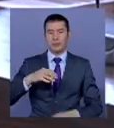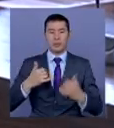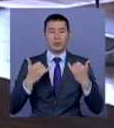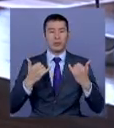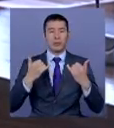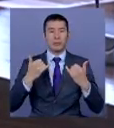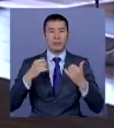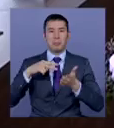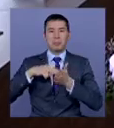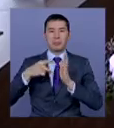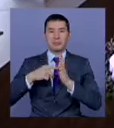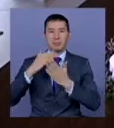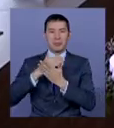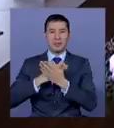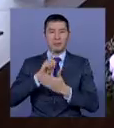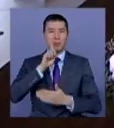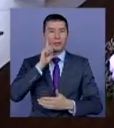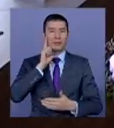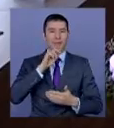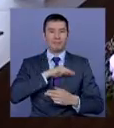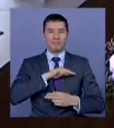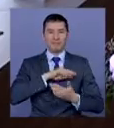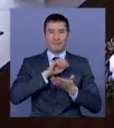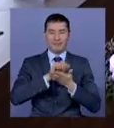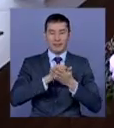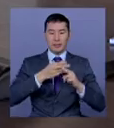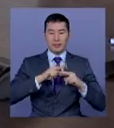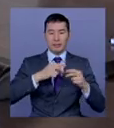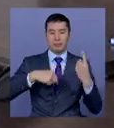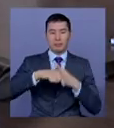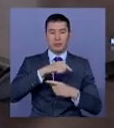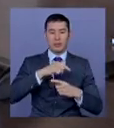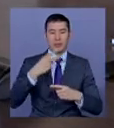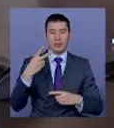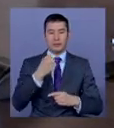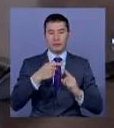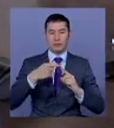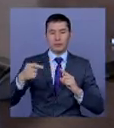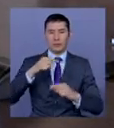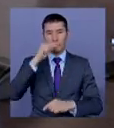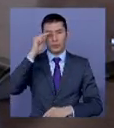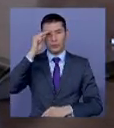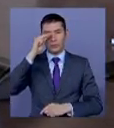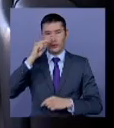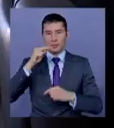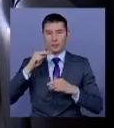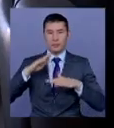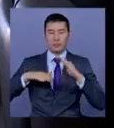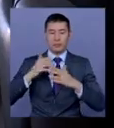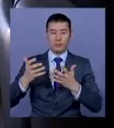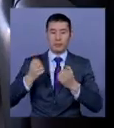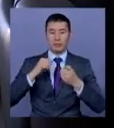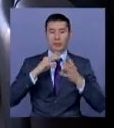кәсіпкер бағдарламасы бойынша Алматыда 2700-ге жуық НИТ санатындағы жастар екі апталық оқу курсын аяқтаған бойы 505 мың